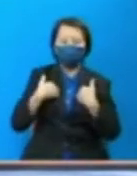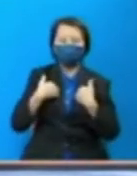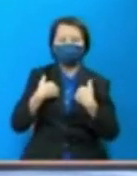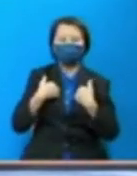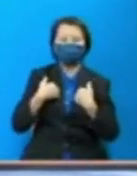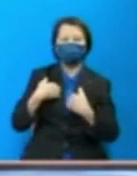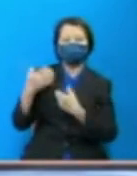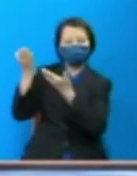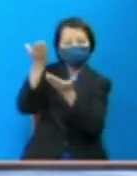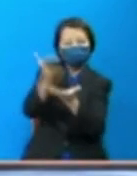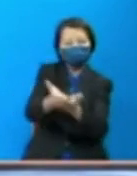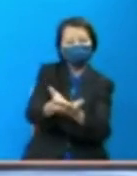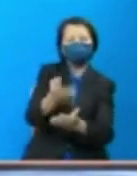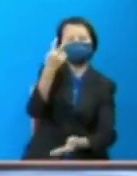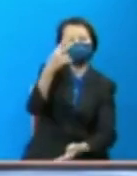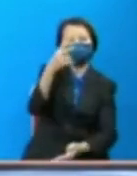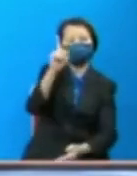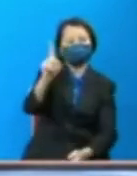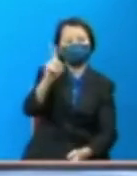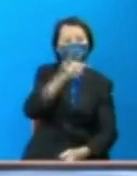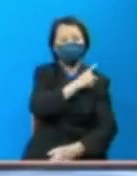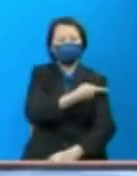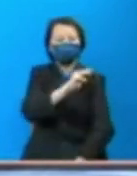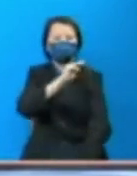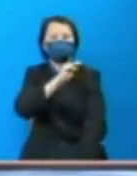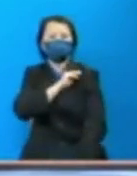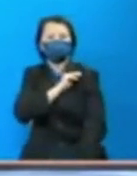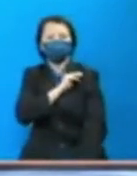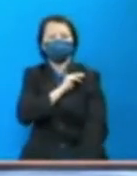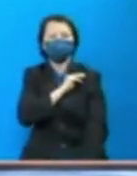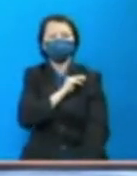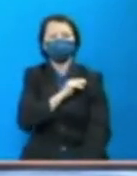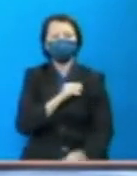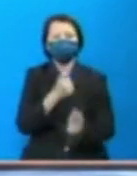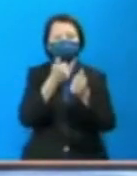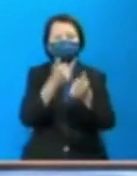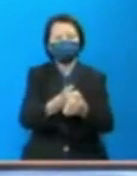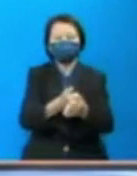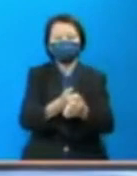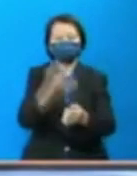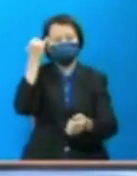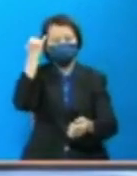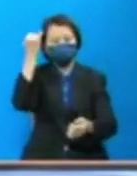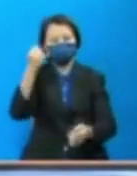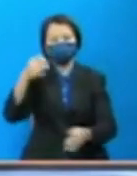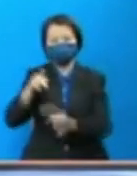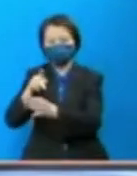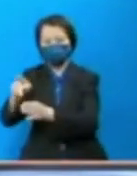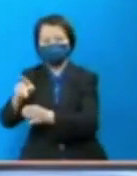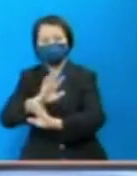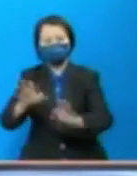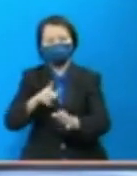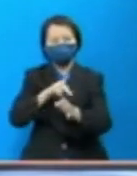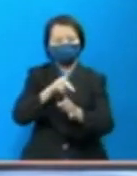Profesor kepada 12 satu yaitu puasa menteri berdasarkan kepada pandangan pakai ini